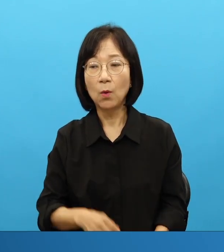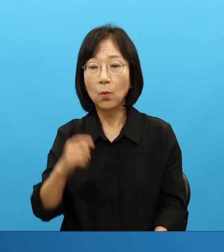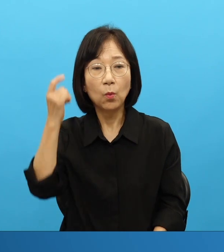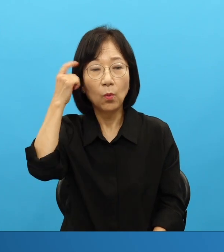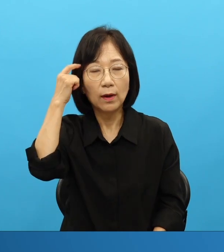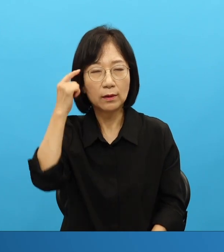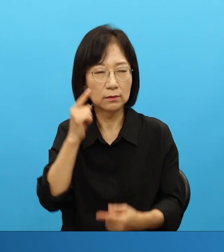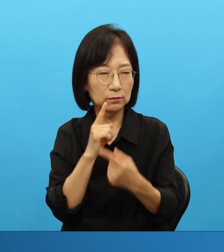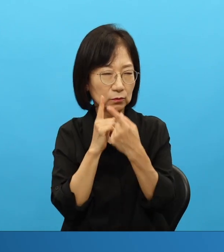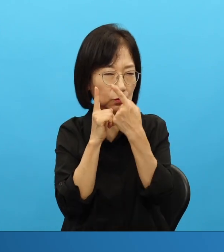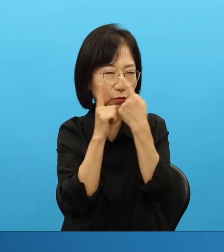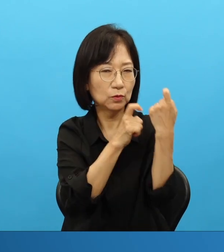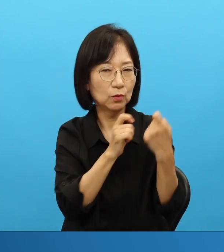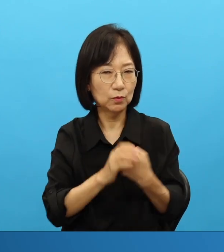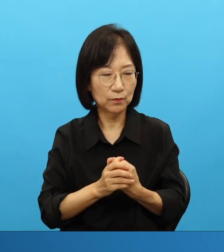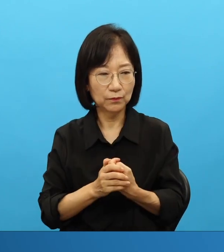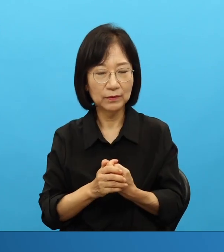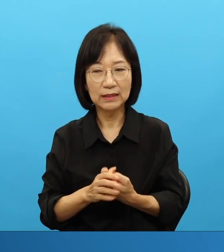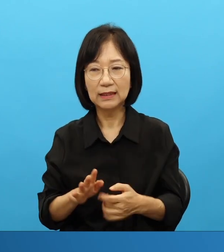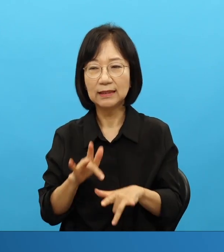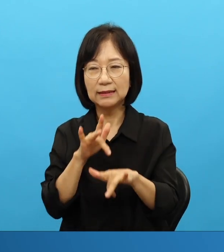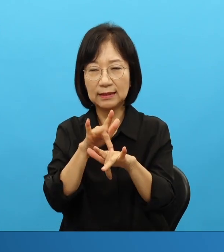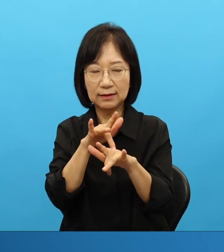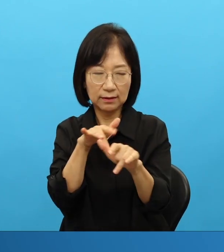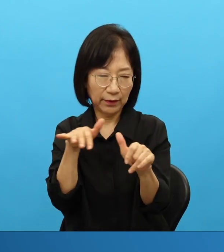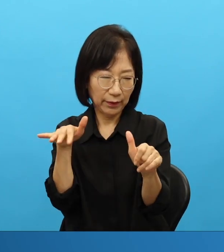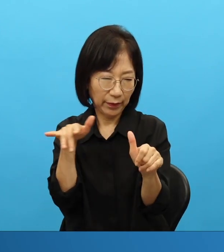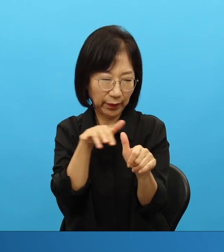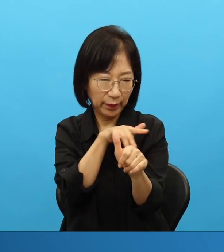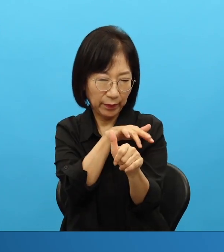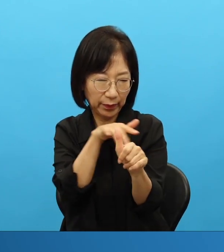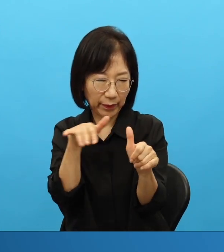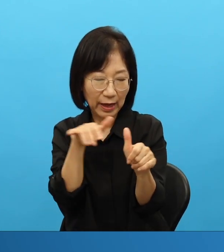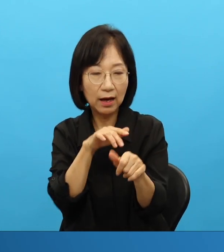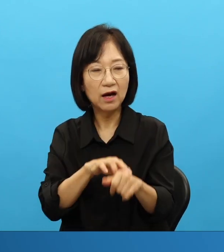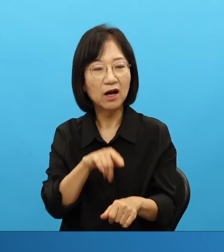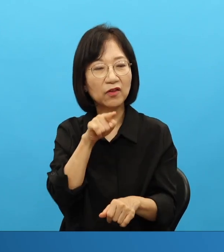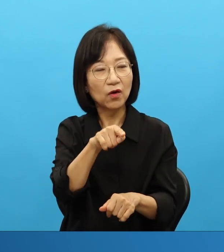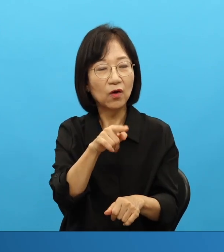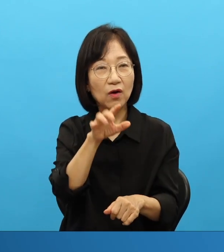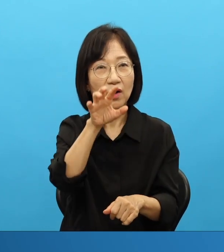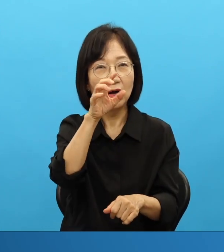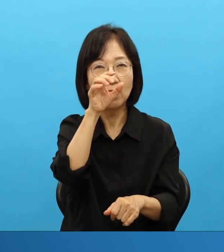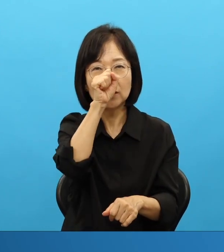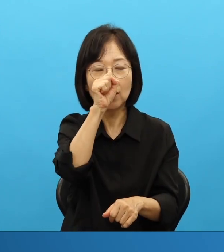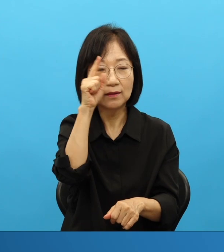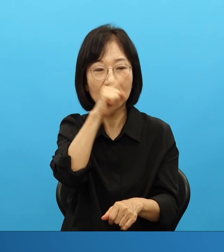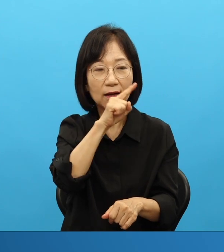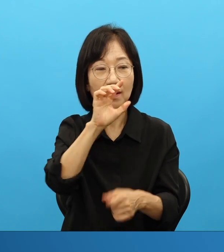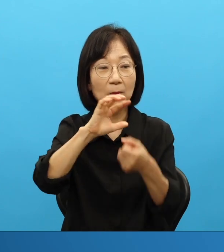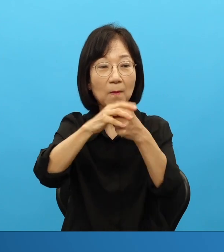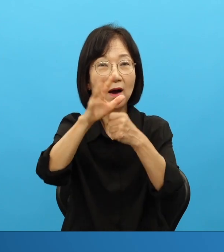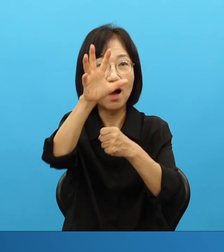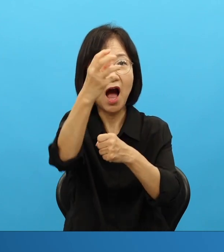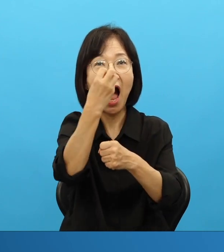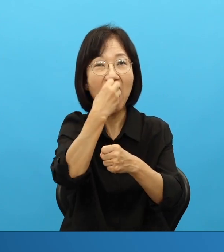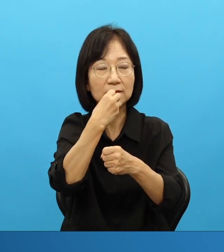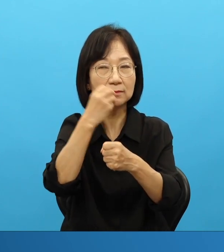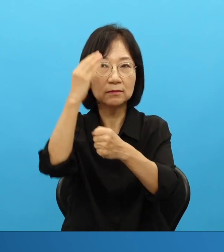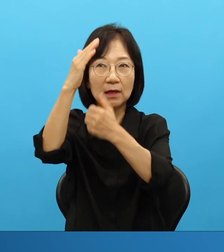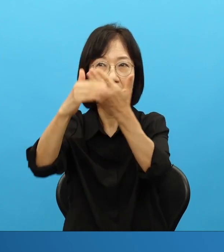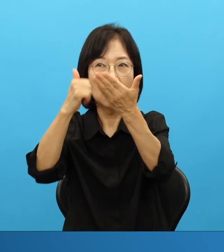하니까 네가 하나님처럼 될 수 있다라고 얘기했습니다. They were tempted by Satan's words that they could be just like God. 그게